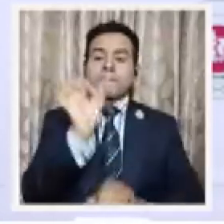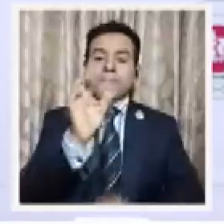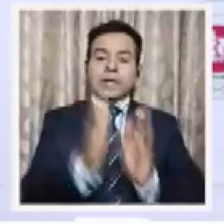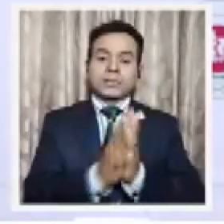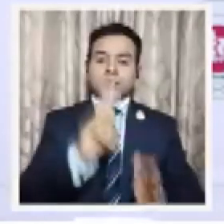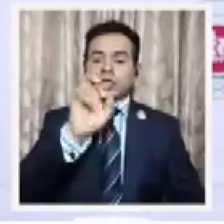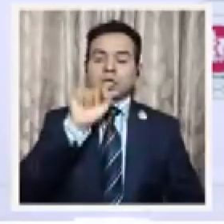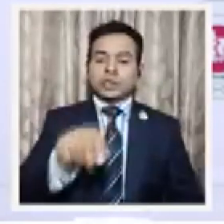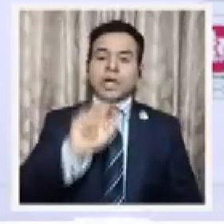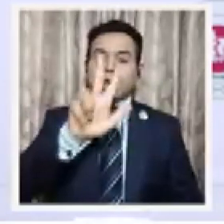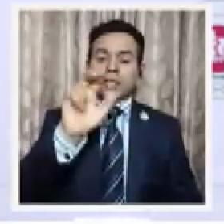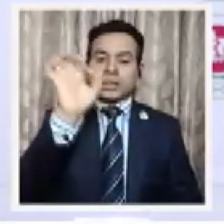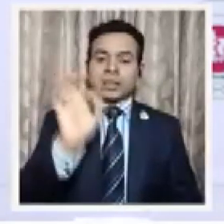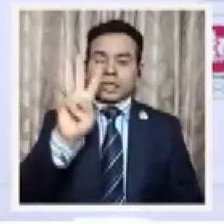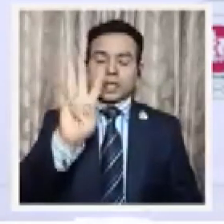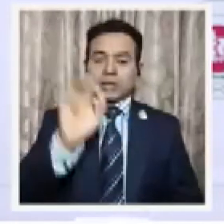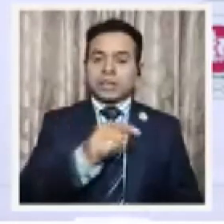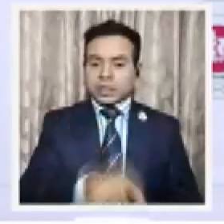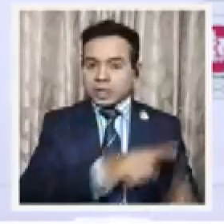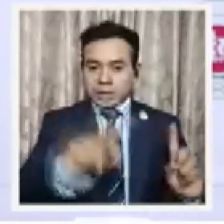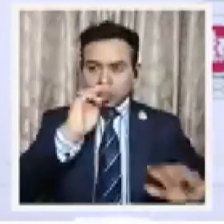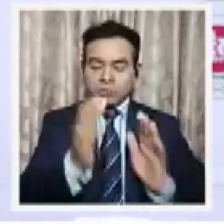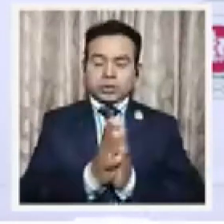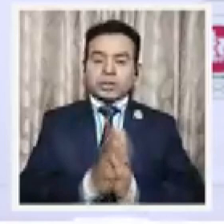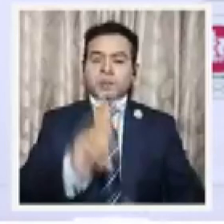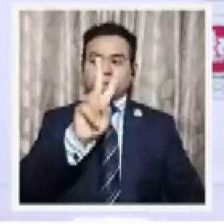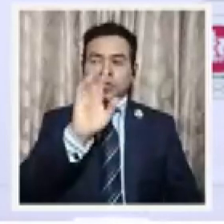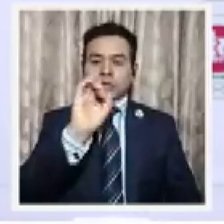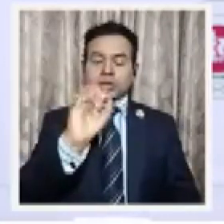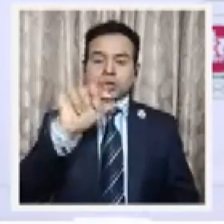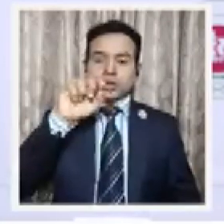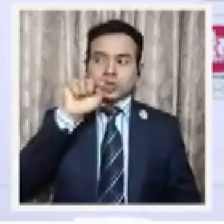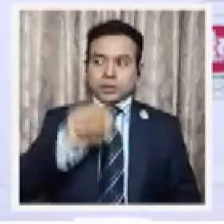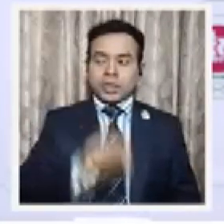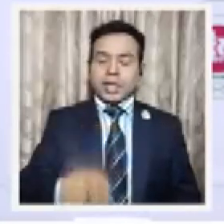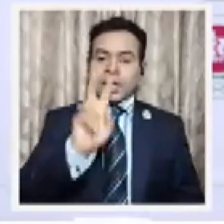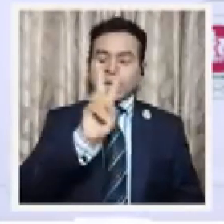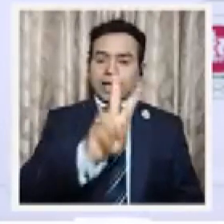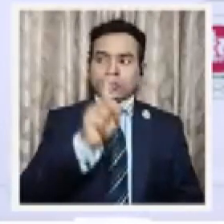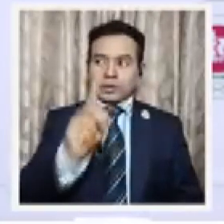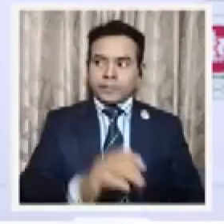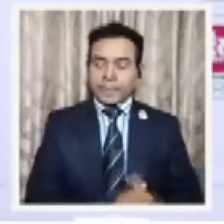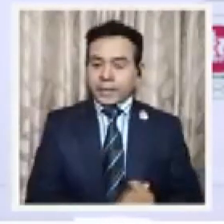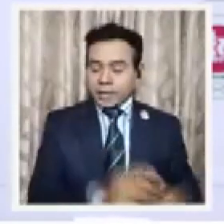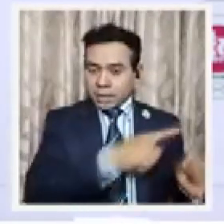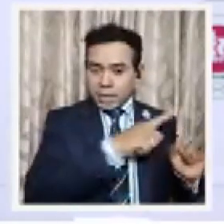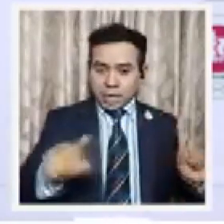2,34,889 জন। 24 ঘন্টা শনাক্তের হার 20.83% এবং এ পর্যন্ত শনাক্তের হার